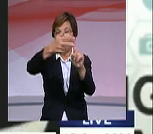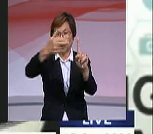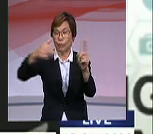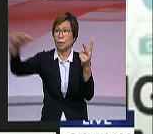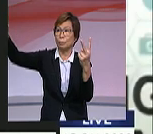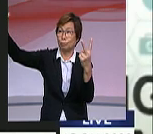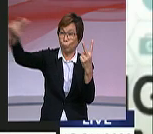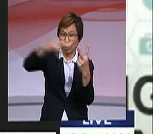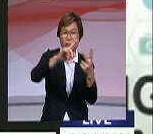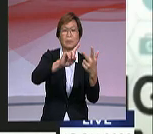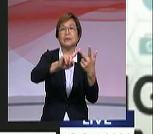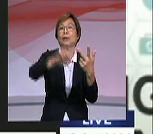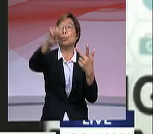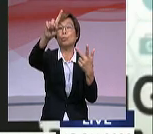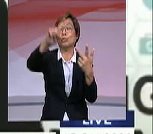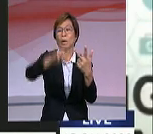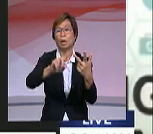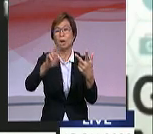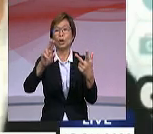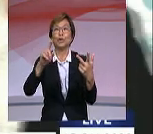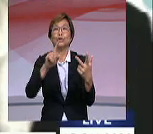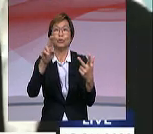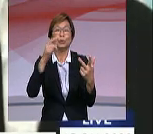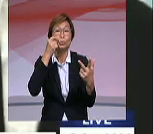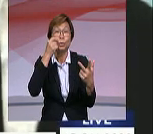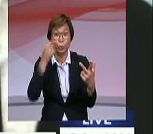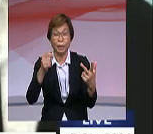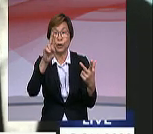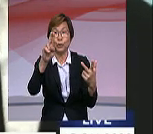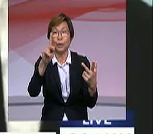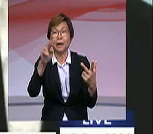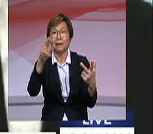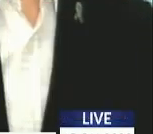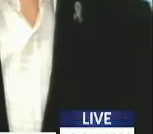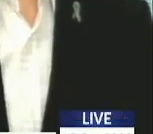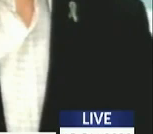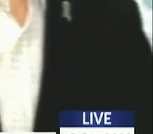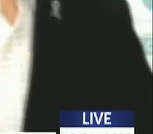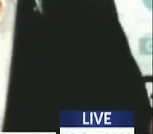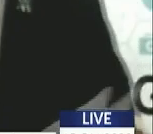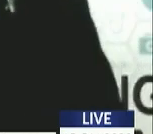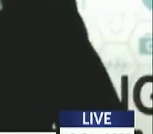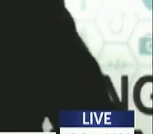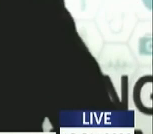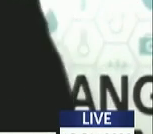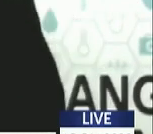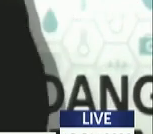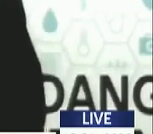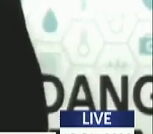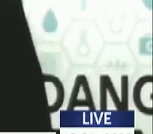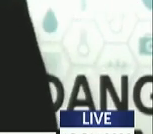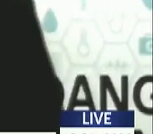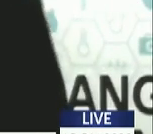Indonesia dan 1 kes pulang pada Ukraine. Seterusnya dimaklumkan laporan kluster COVID-19 yang aktif di